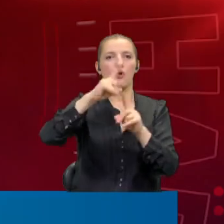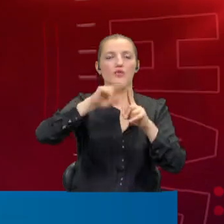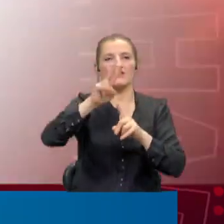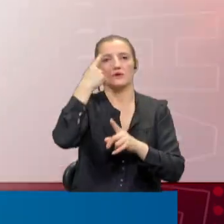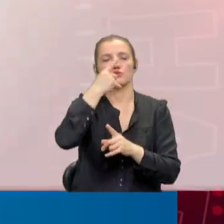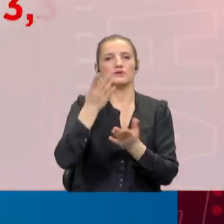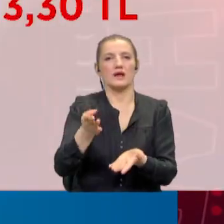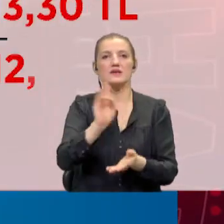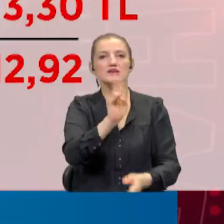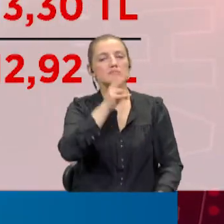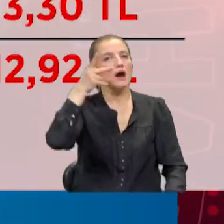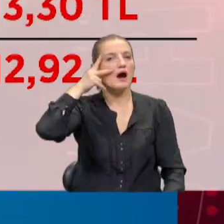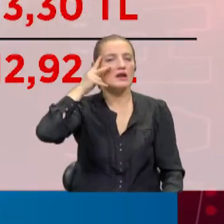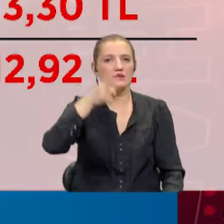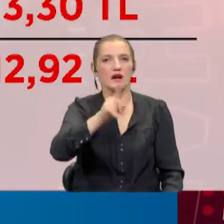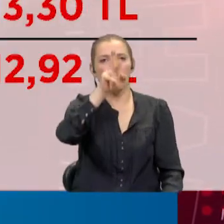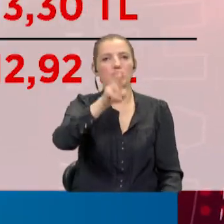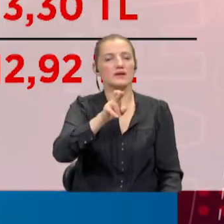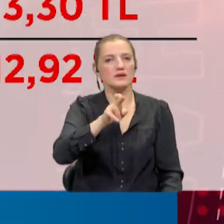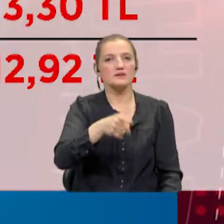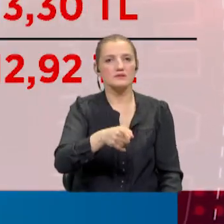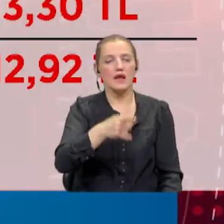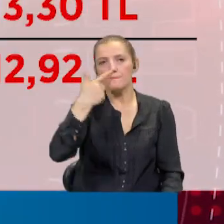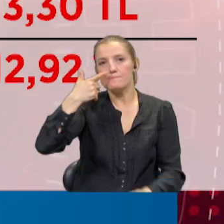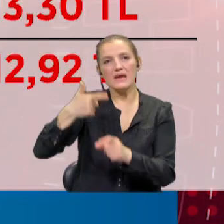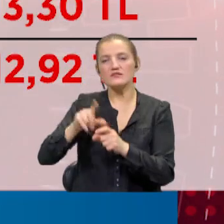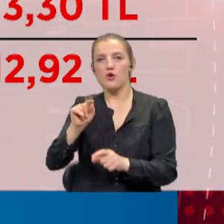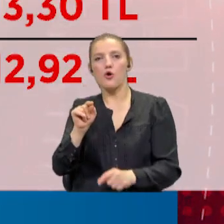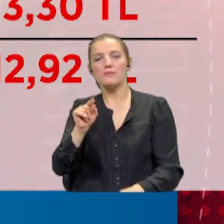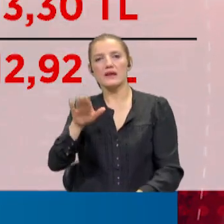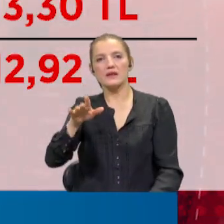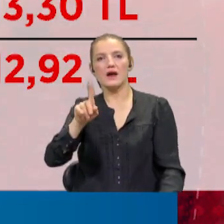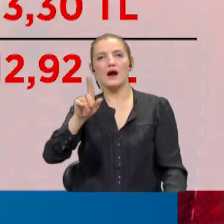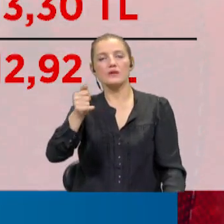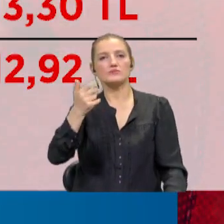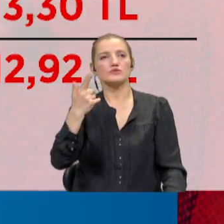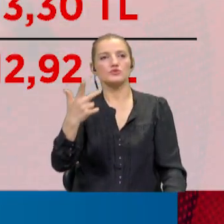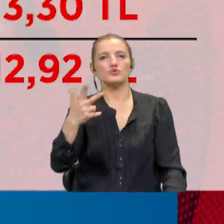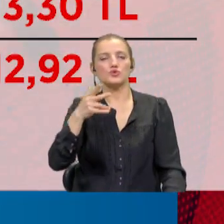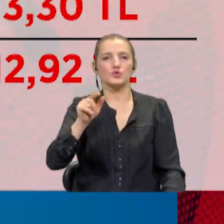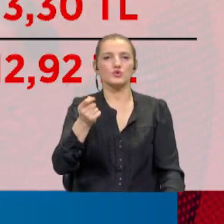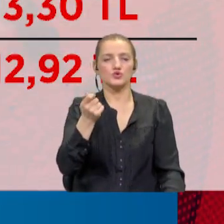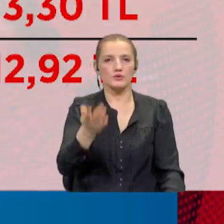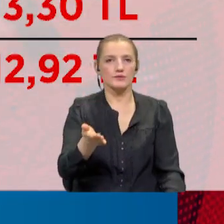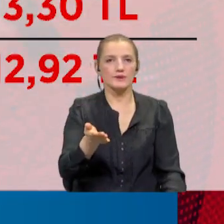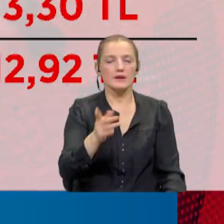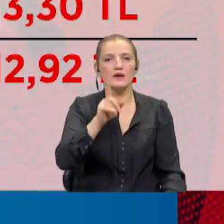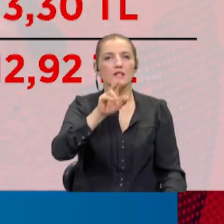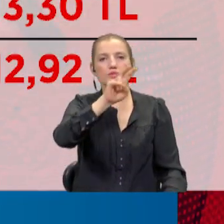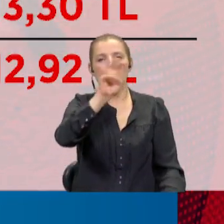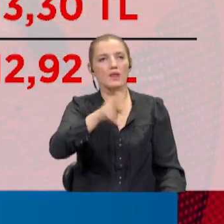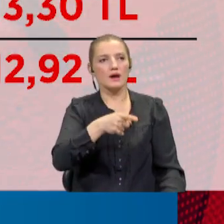aynı Kaldı 20 Aralık'ta dolar 18 lira iken benzin 11 lira 63 kuruş to şimdi dolar 13 lira 30 kuruş